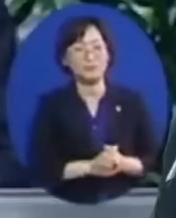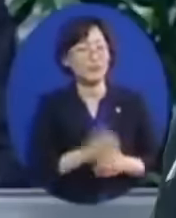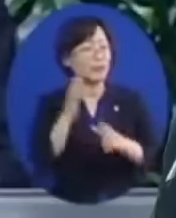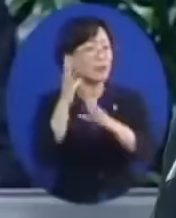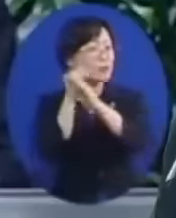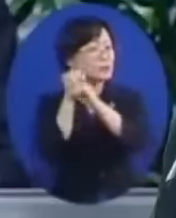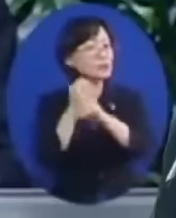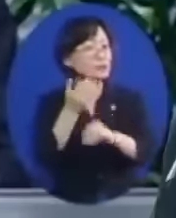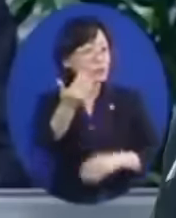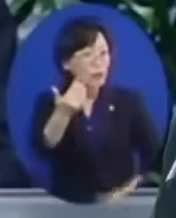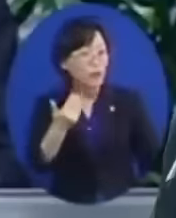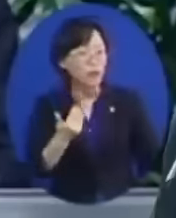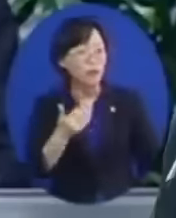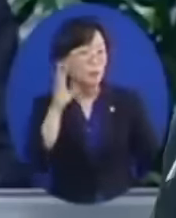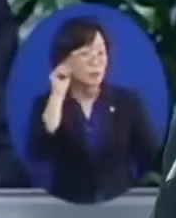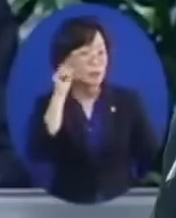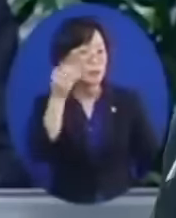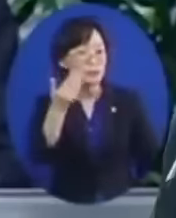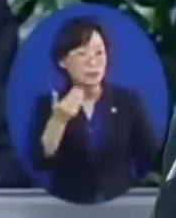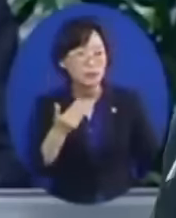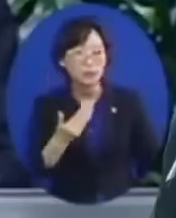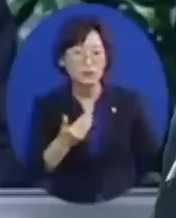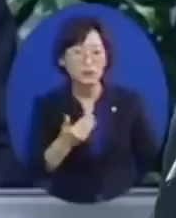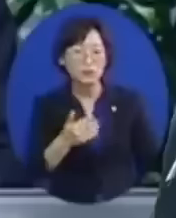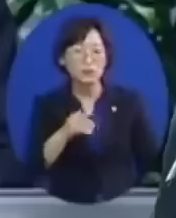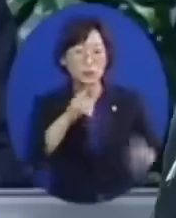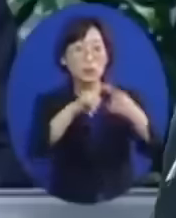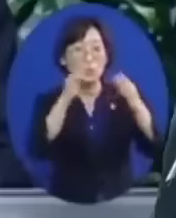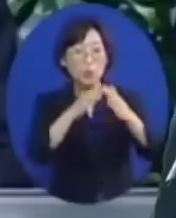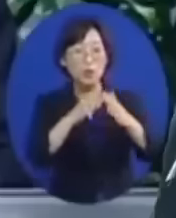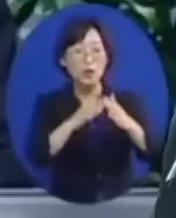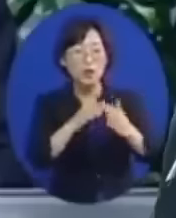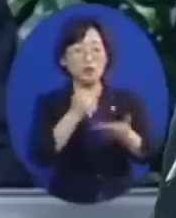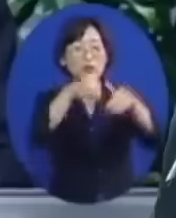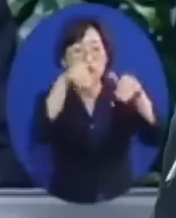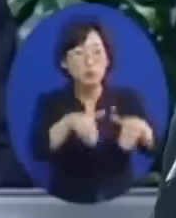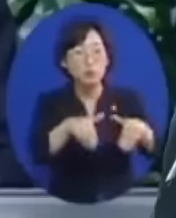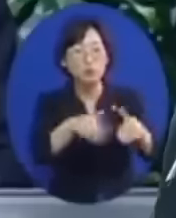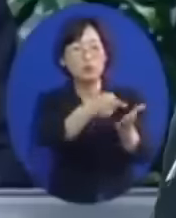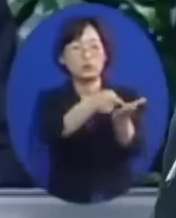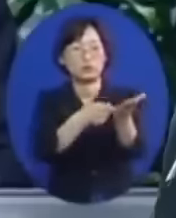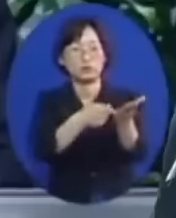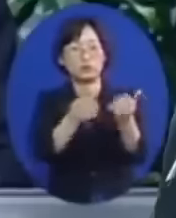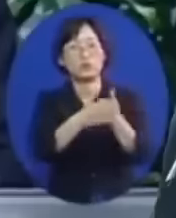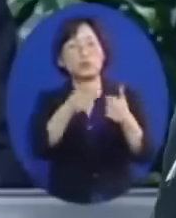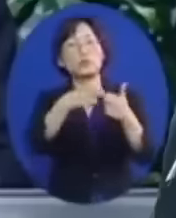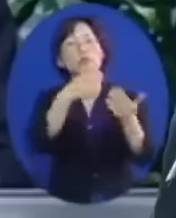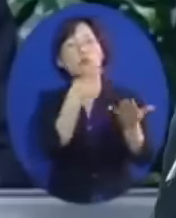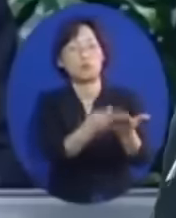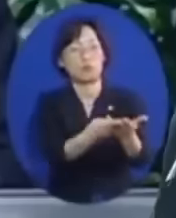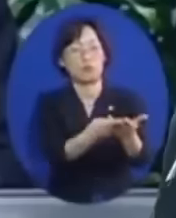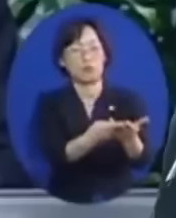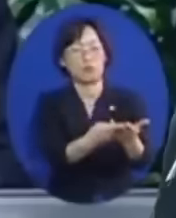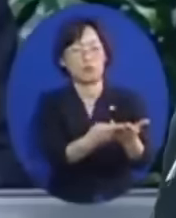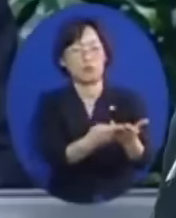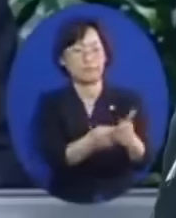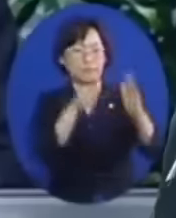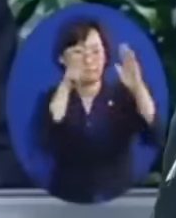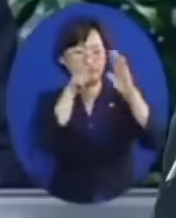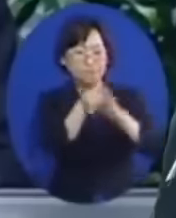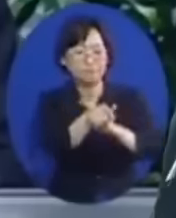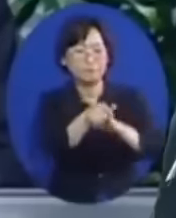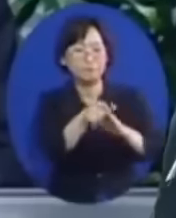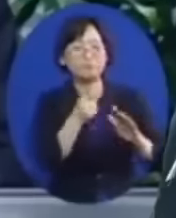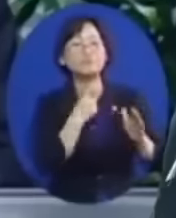며칠 전에 우리 교회 교역자가 수술을 해서 병원에 입원해 있는데 내가 신방을